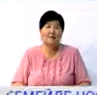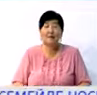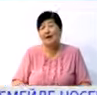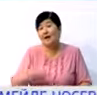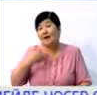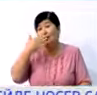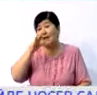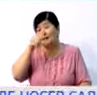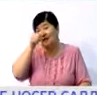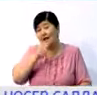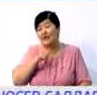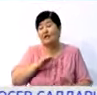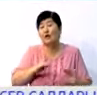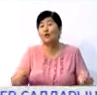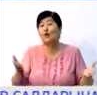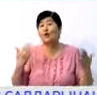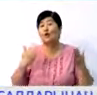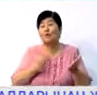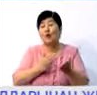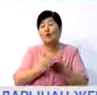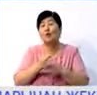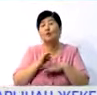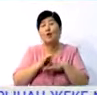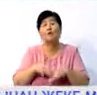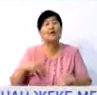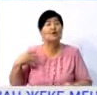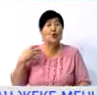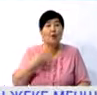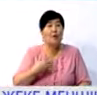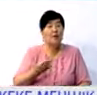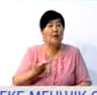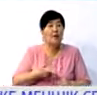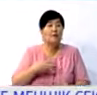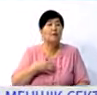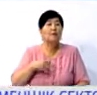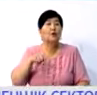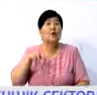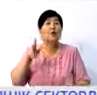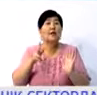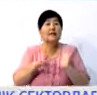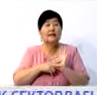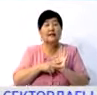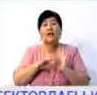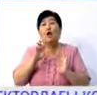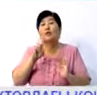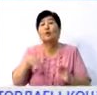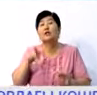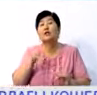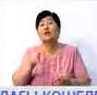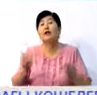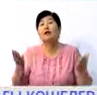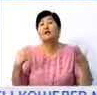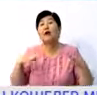Жаз айларында бүлдіршіндердің демалысын жүйелі ұйымдастыру маңызды. Осы мақсатта нөмірі 8-ші бүлдіршін